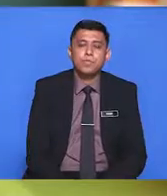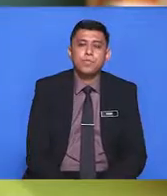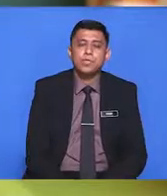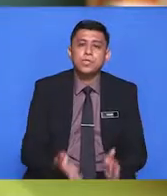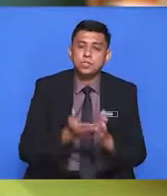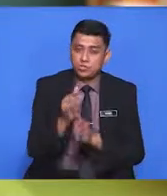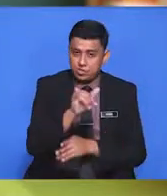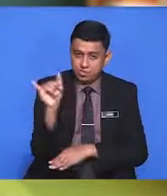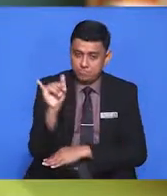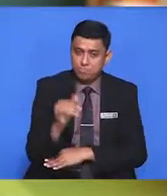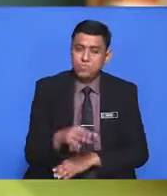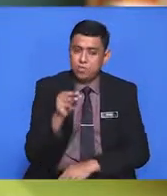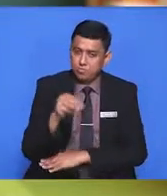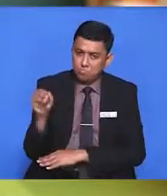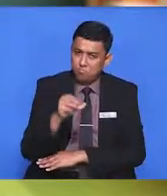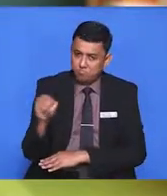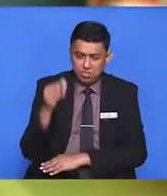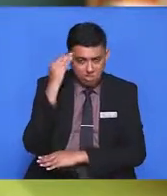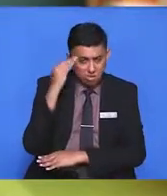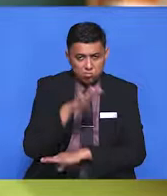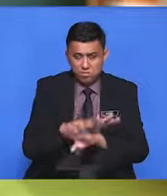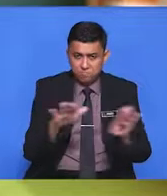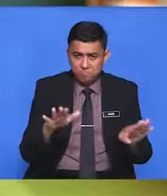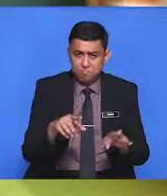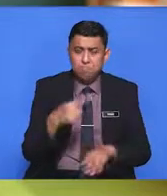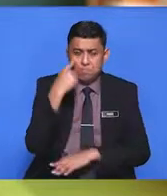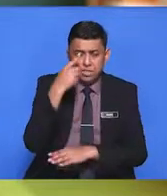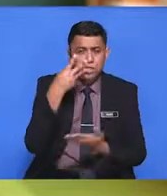Seterusnya, murid-murid tahu tak mata wang Malaysia?